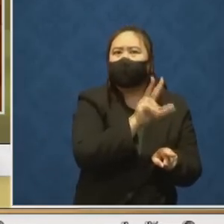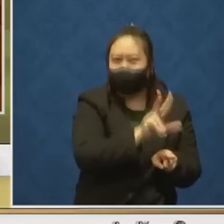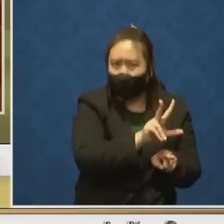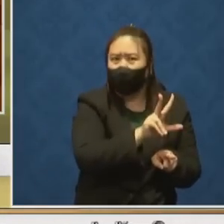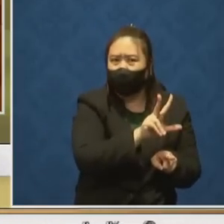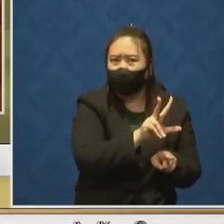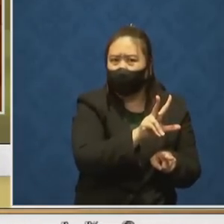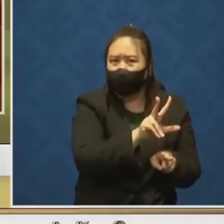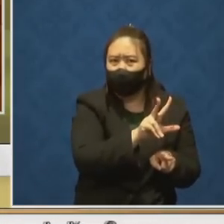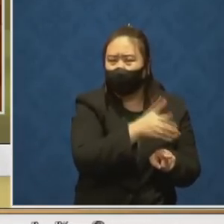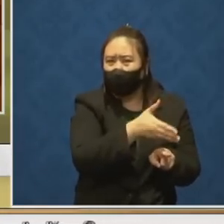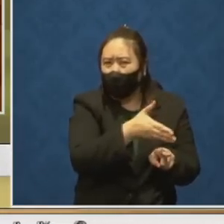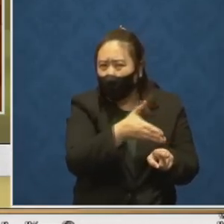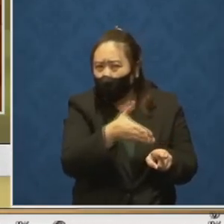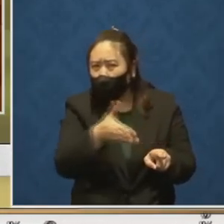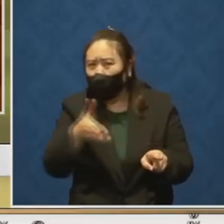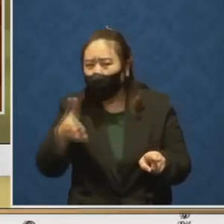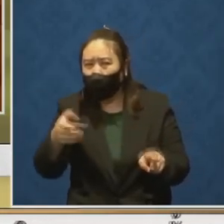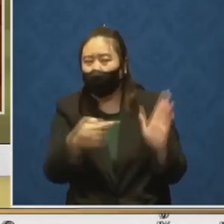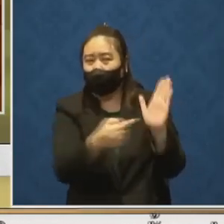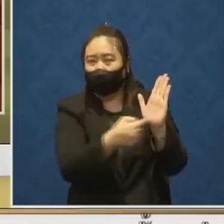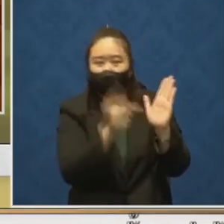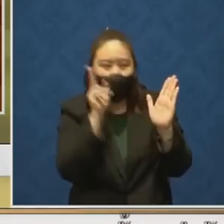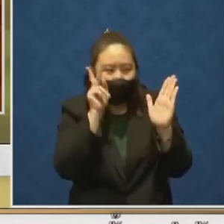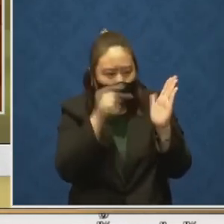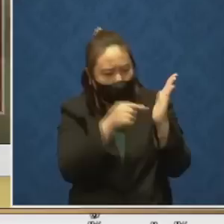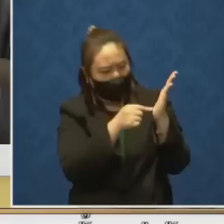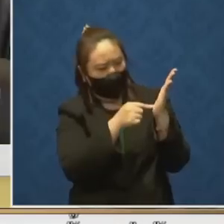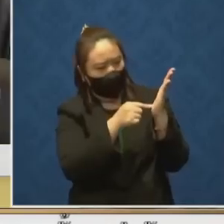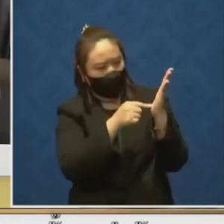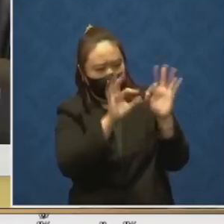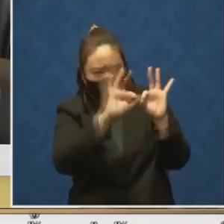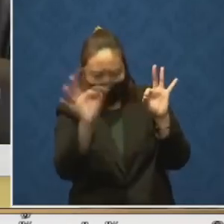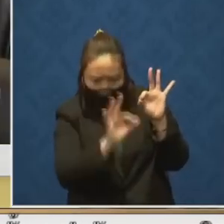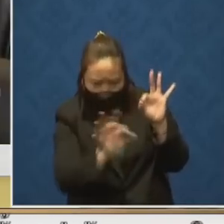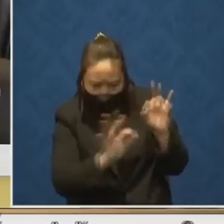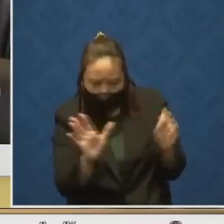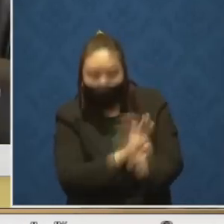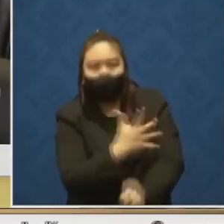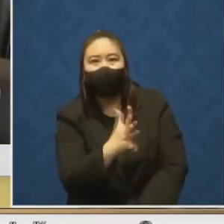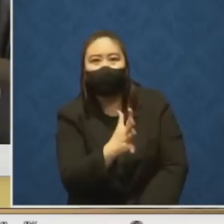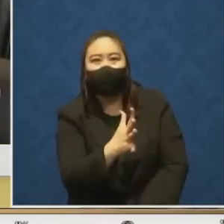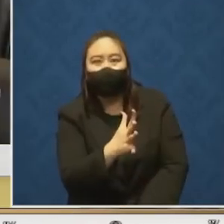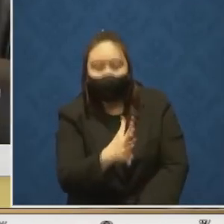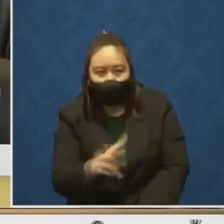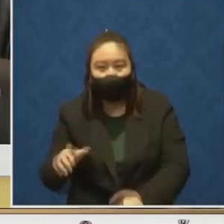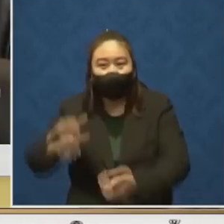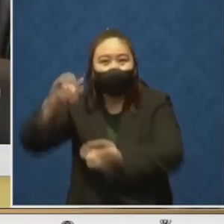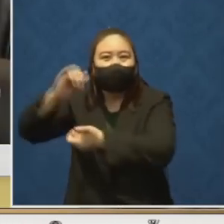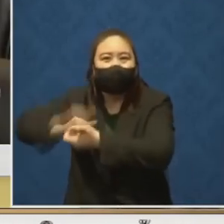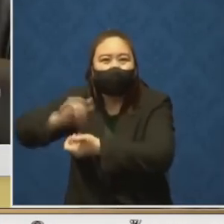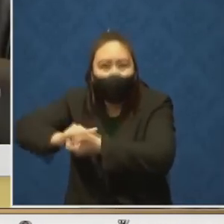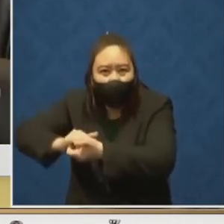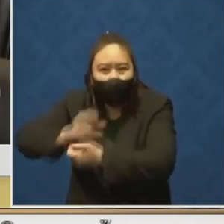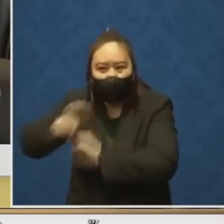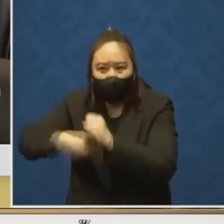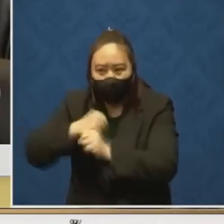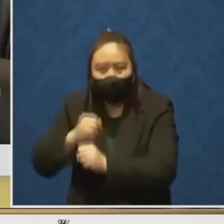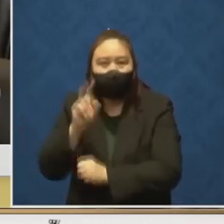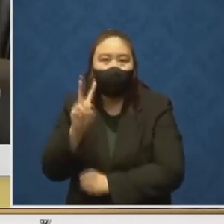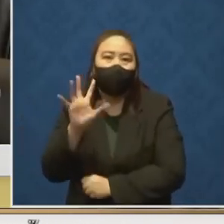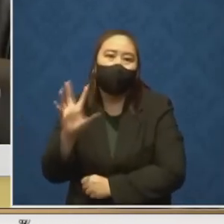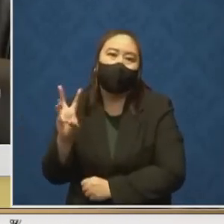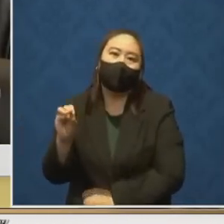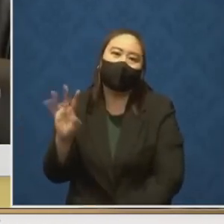ในข่าวกรองทัพบกที่ไมได้บอกให้ครบกคือพวกขุ้นเพื่องจะประกวดราคา และเซ็สัญญากับพูดรมวกัใป 64 นี้เ